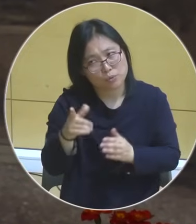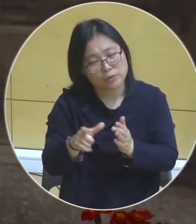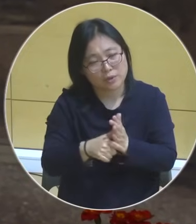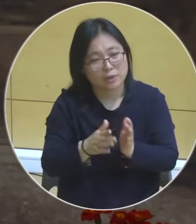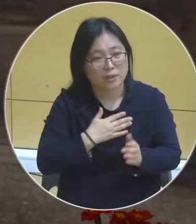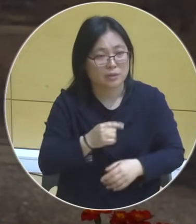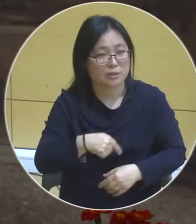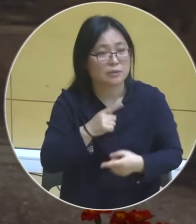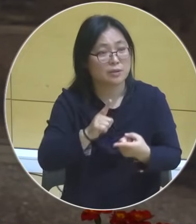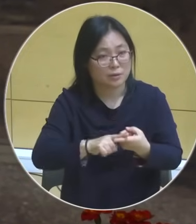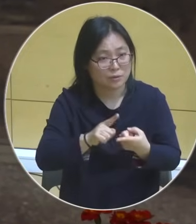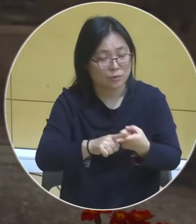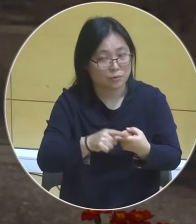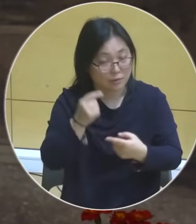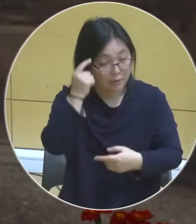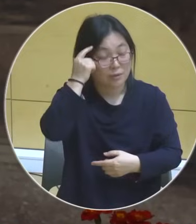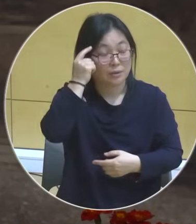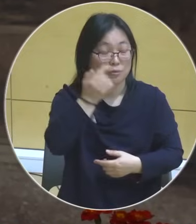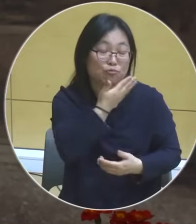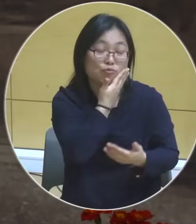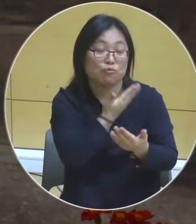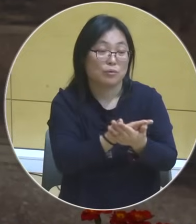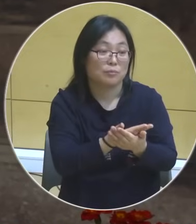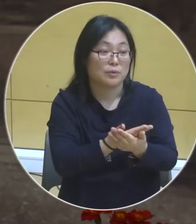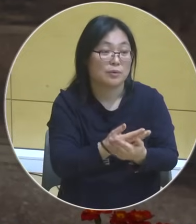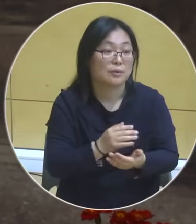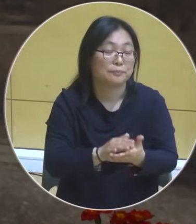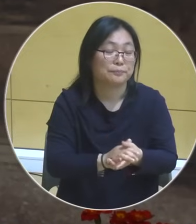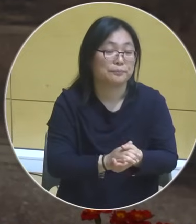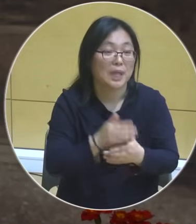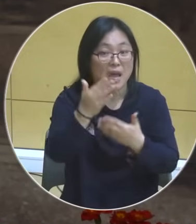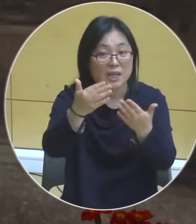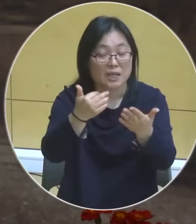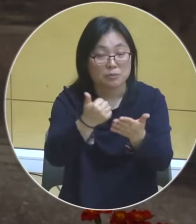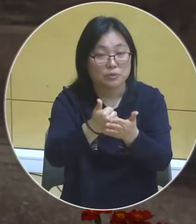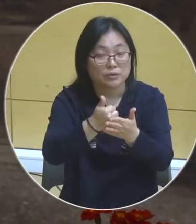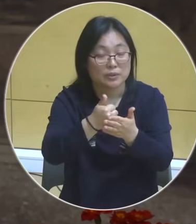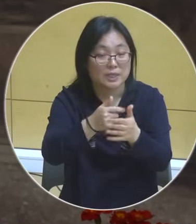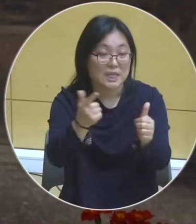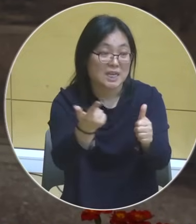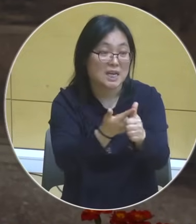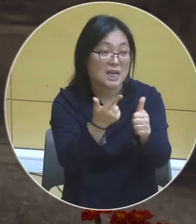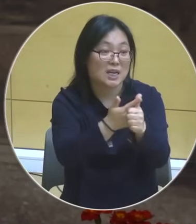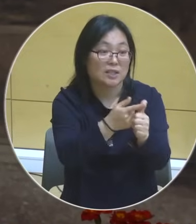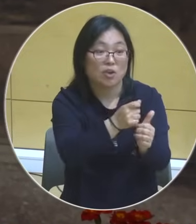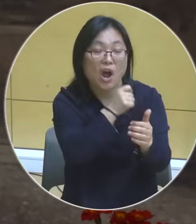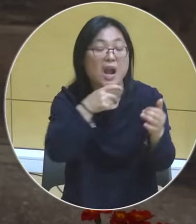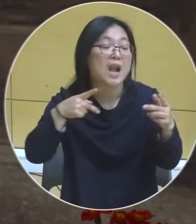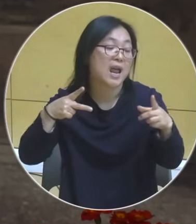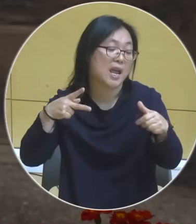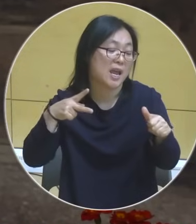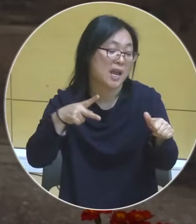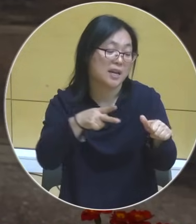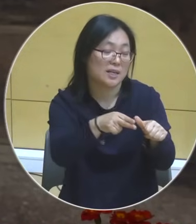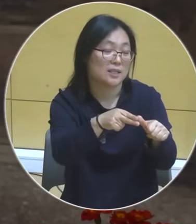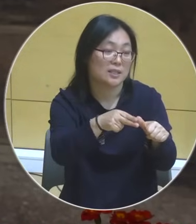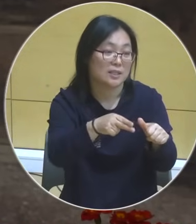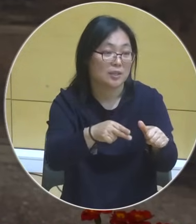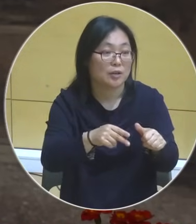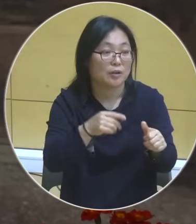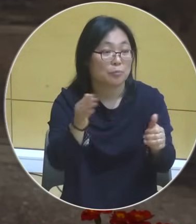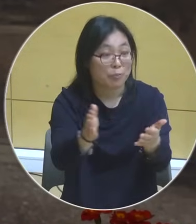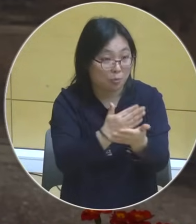깨닫는 것입니다. 하나님은 길갈에서 할례를 베푸셨습니다. 이것도 하나님 말씀에 순종한